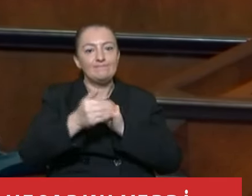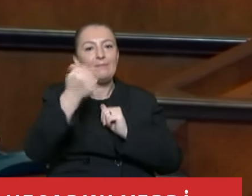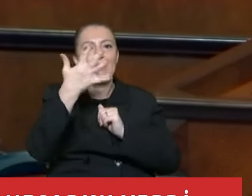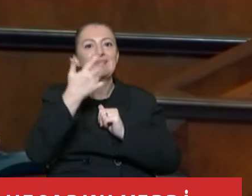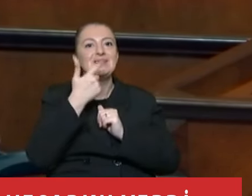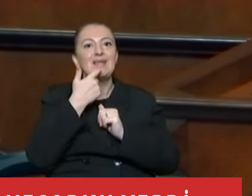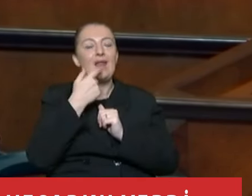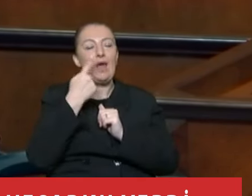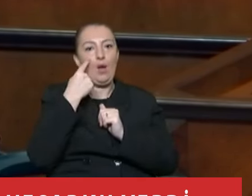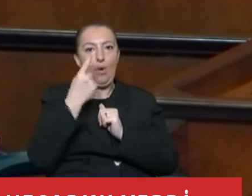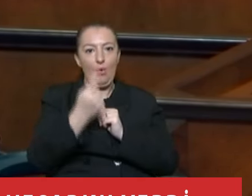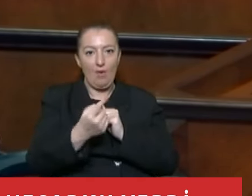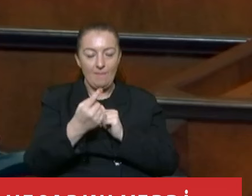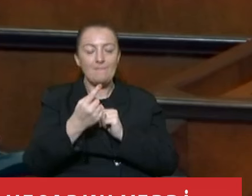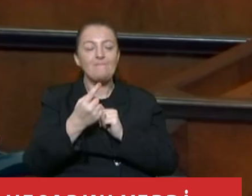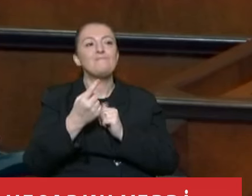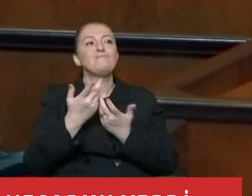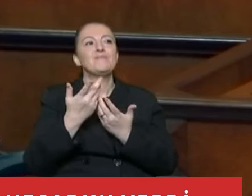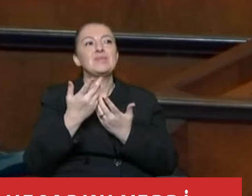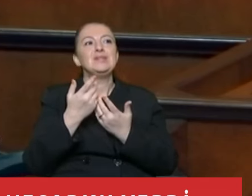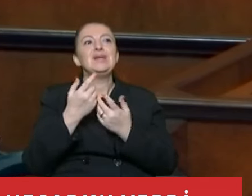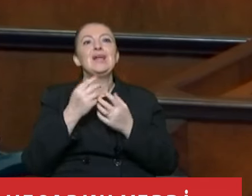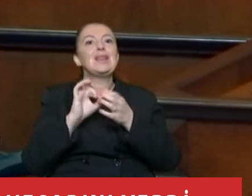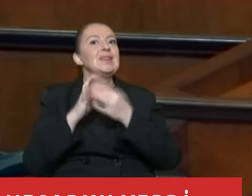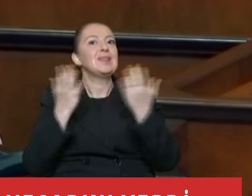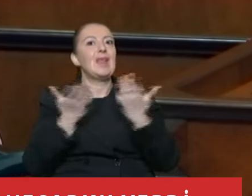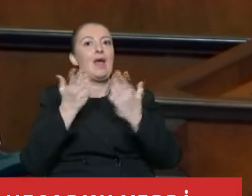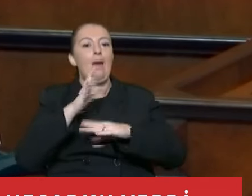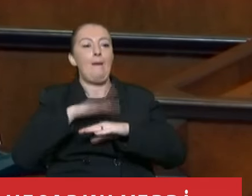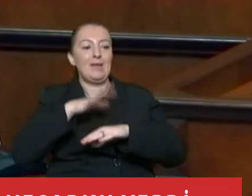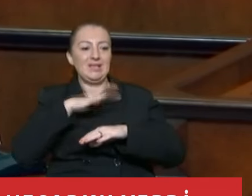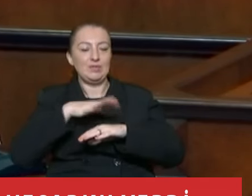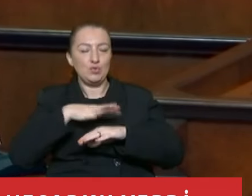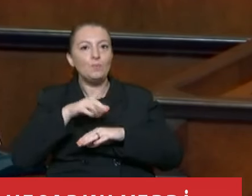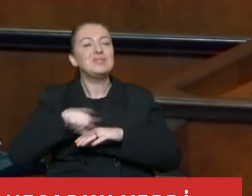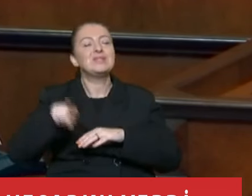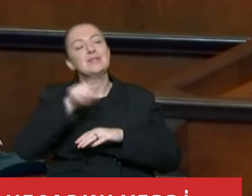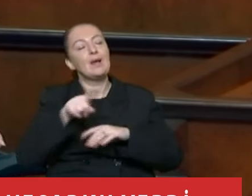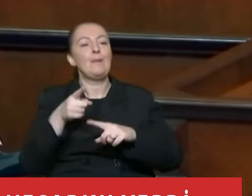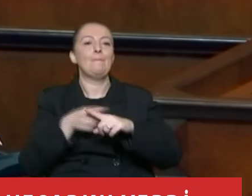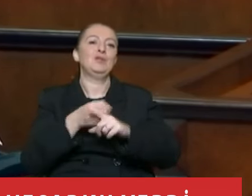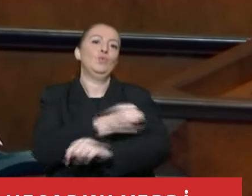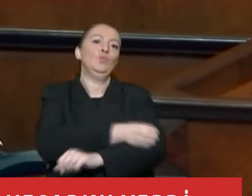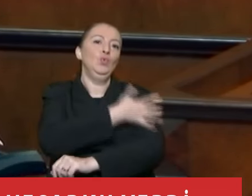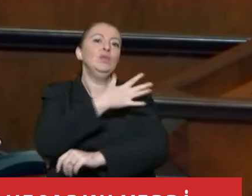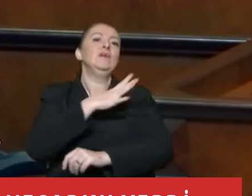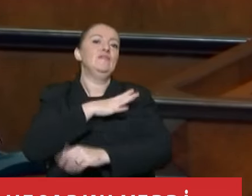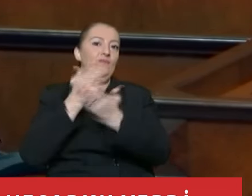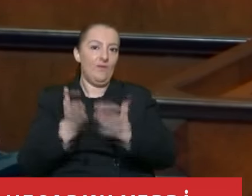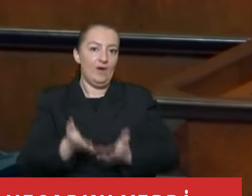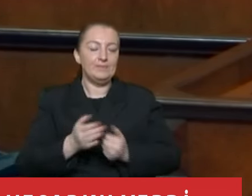yıla dönük de e vizyona dair sizlerle paylaşacağım duygularım olacaktır